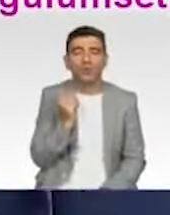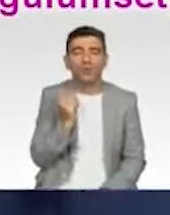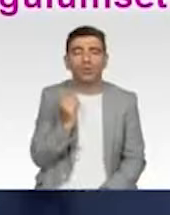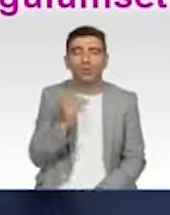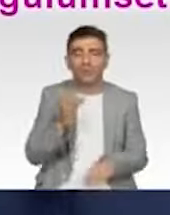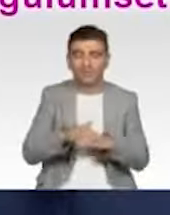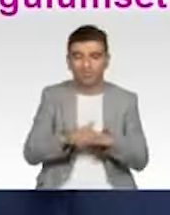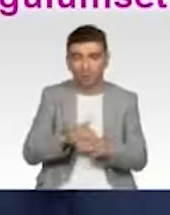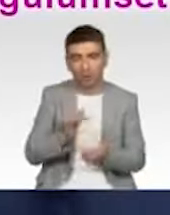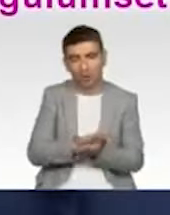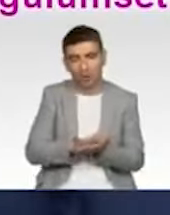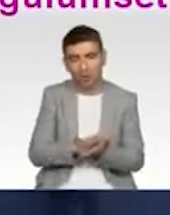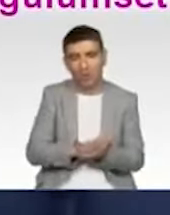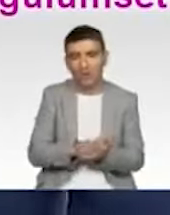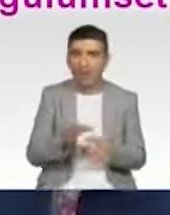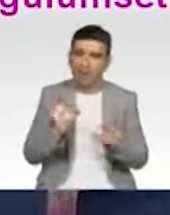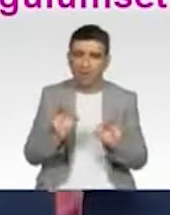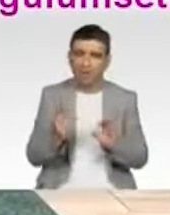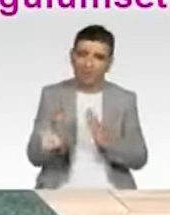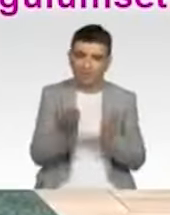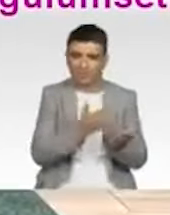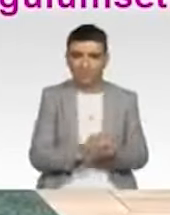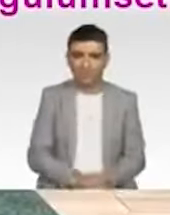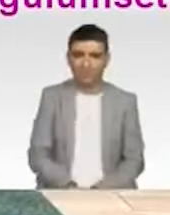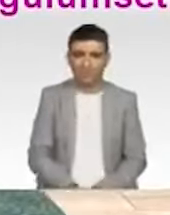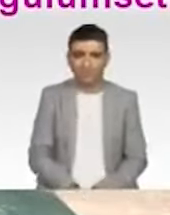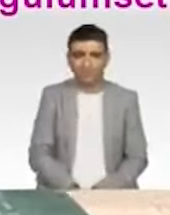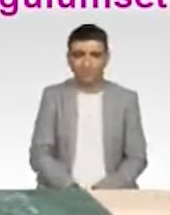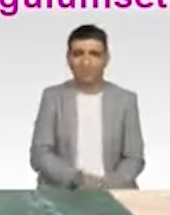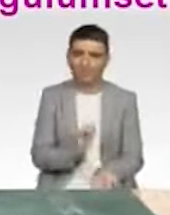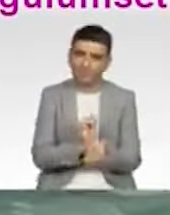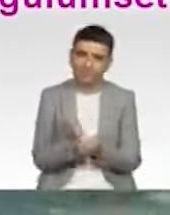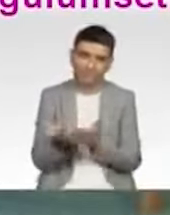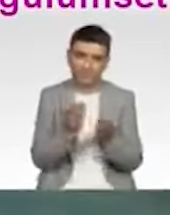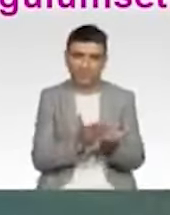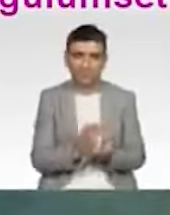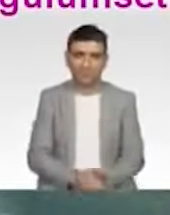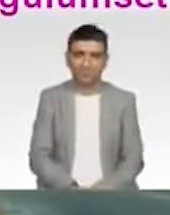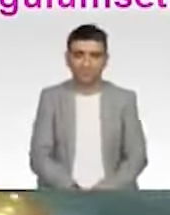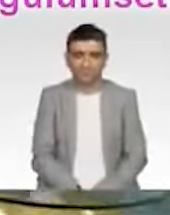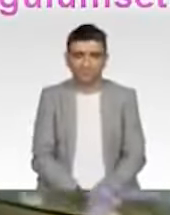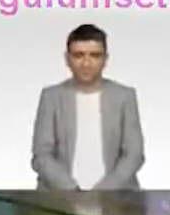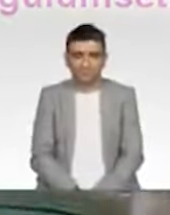yapacağım. Toplar yapacağım. Başlayalım mı? Başlayalım. Hadi mutfağa. Hadi mutfağa. Hadi bir mutfak. Hadi geçelim.